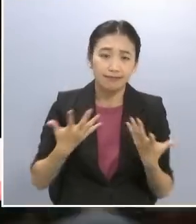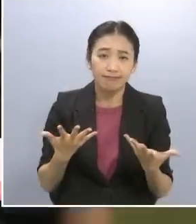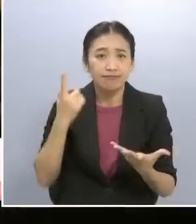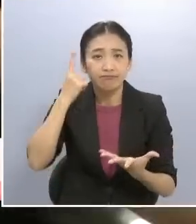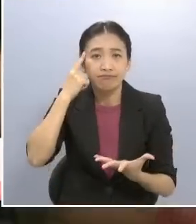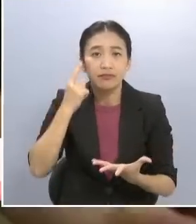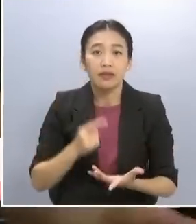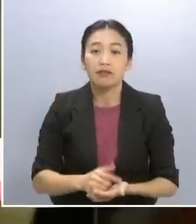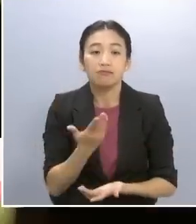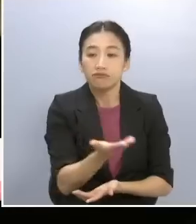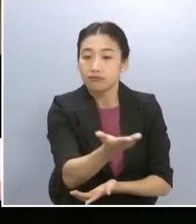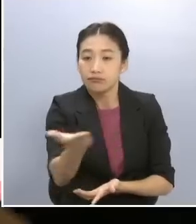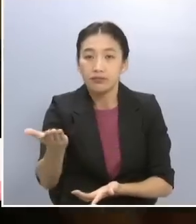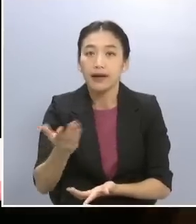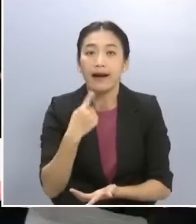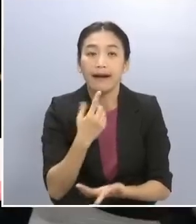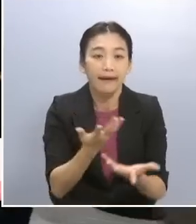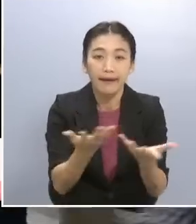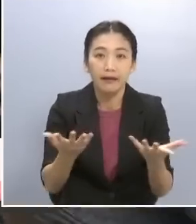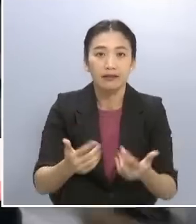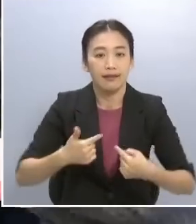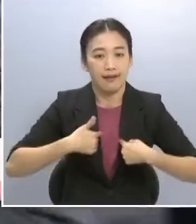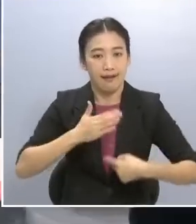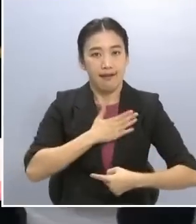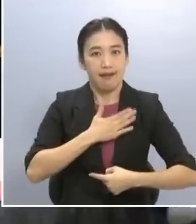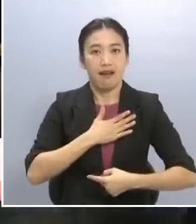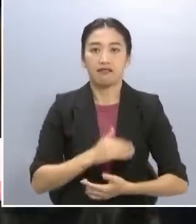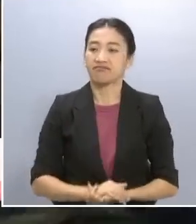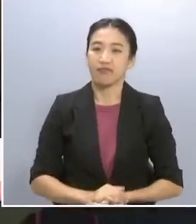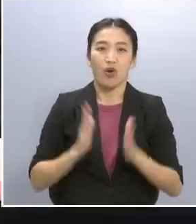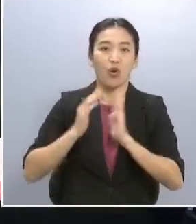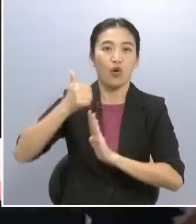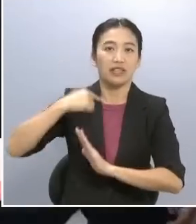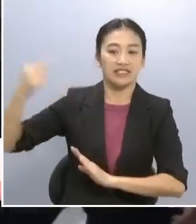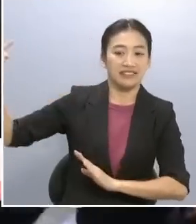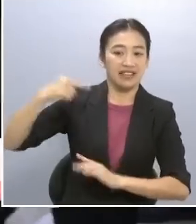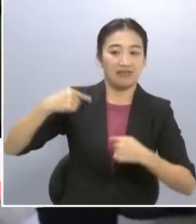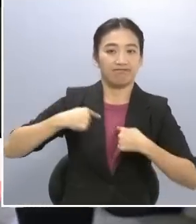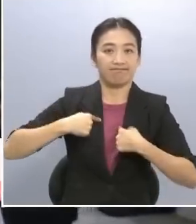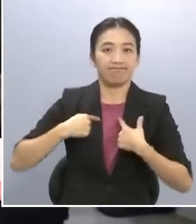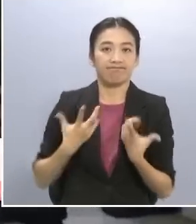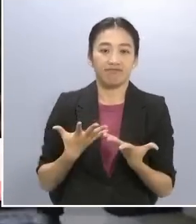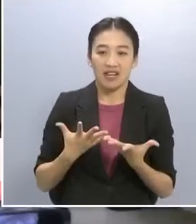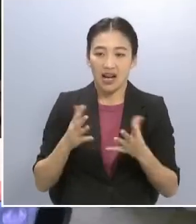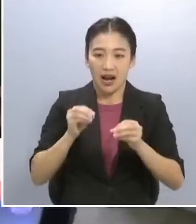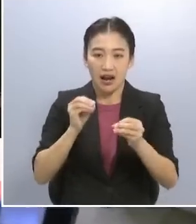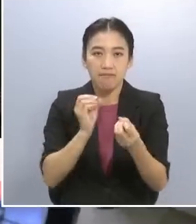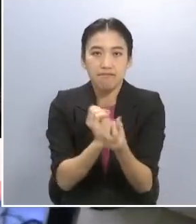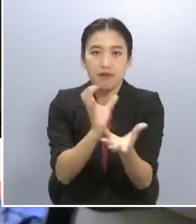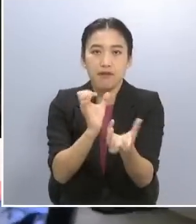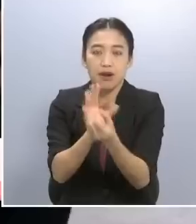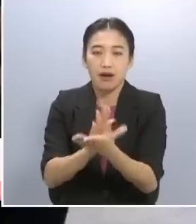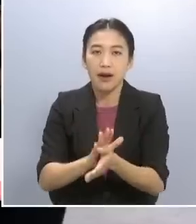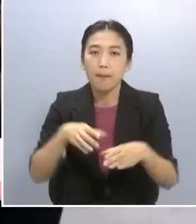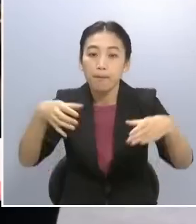ยืนยันนะว่าตนเองนั้นไม่ได้รับใบสั่งจากใครหน้าไหนทั้งนั้นที่ให้มาถล่มพรรคภูมิใจไทยขอเลยนะอย่าโยงกับเรื่อง